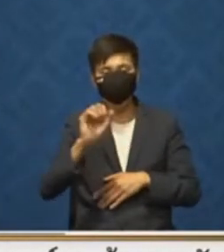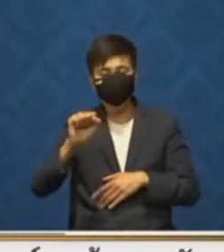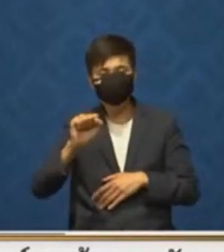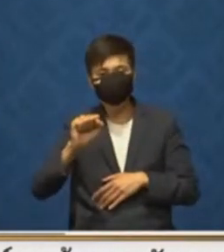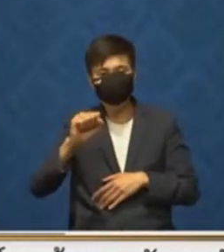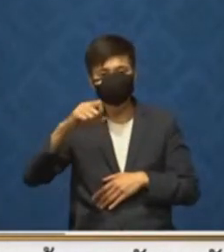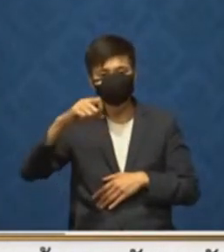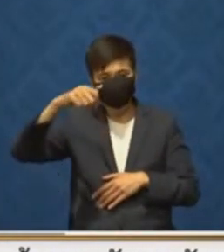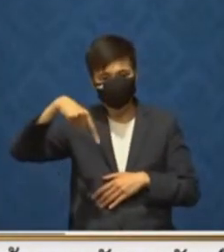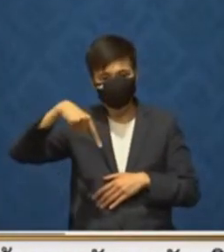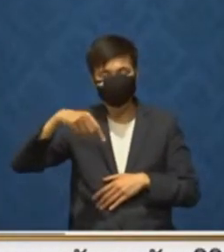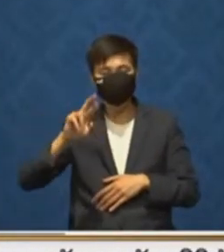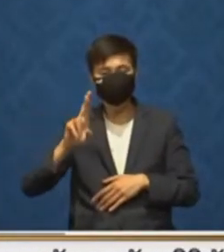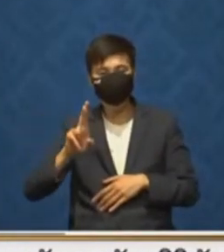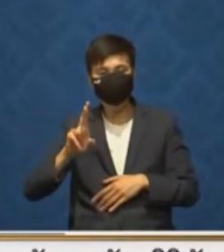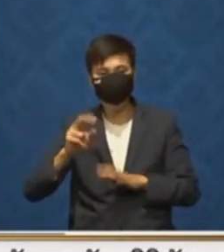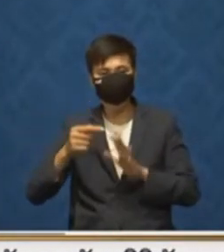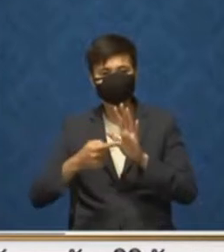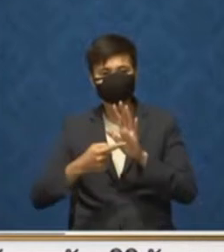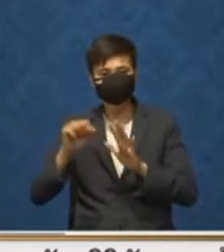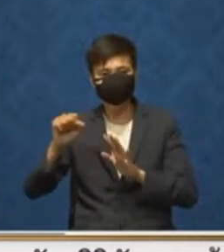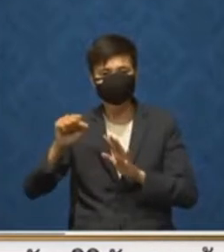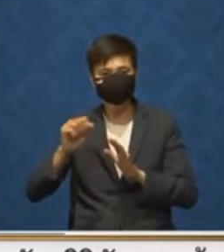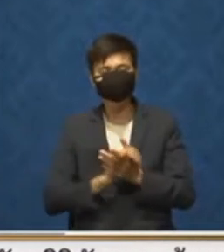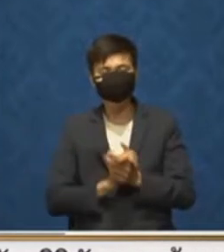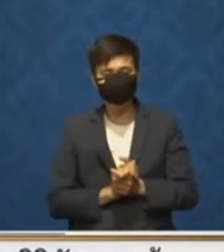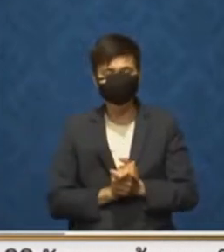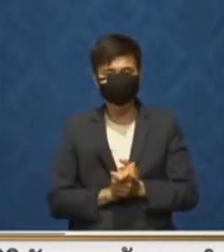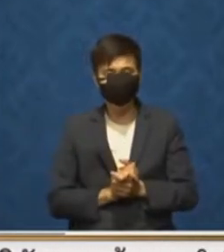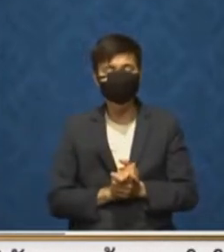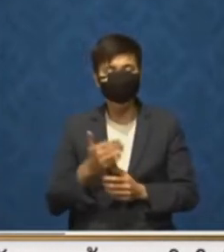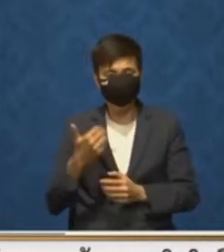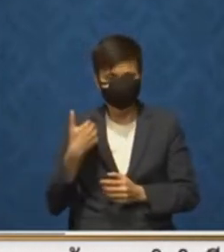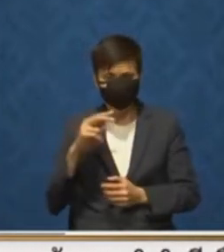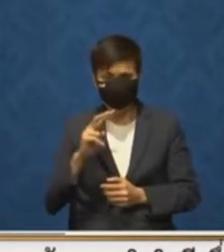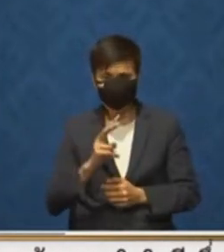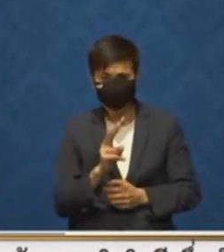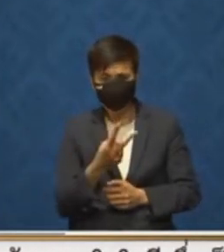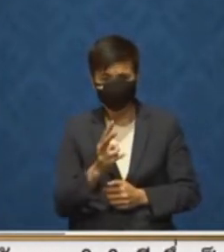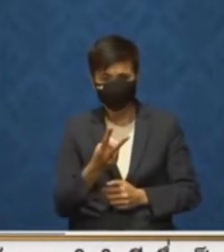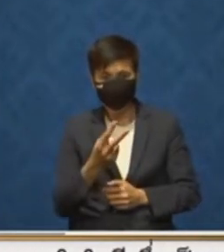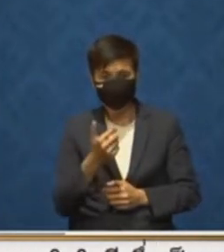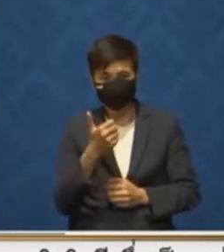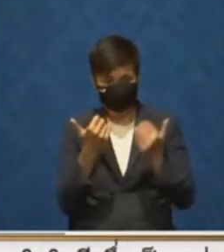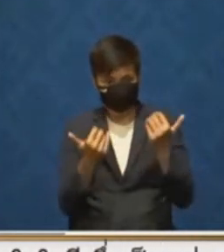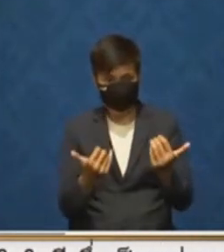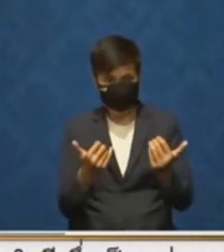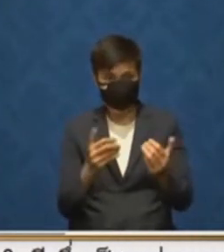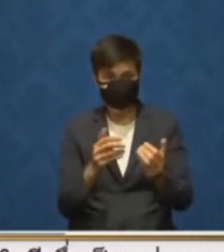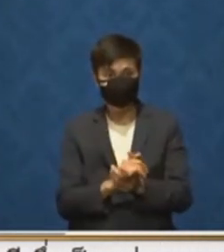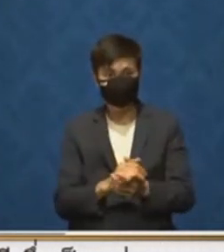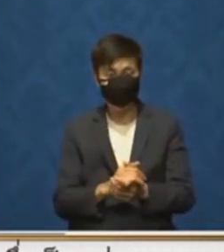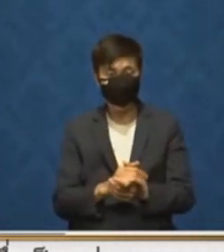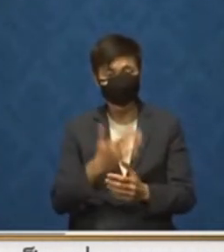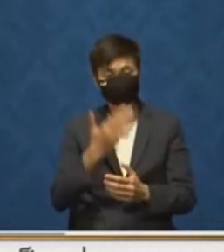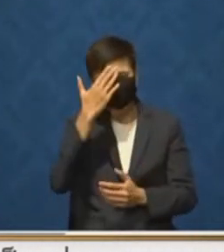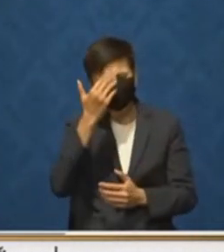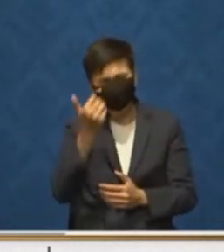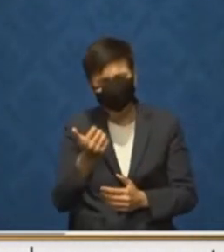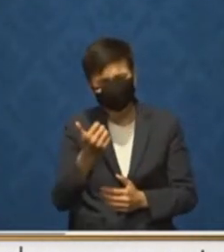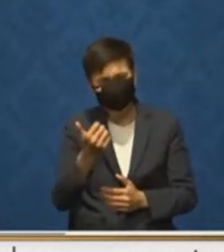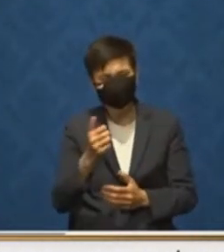ทำจากก๊าซธรรมชาติแค่ 2ตัวนี้ก็เป็นคำตอบแล้วว่าทำไม